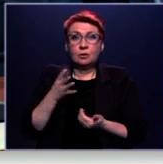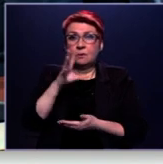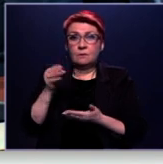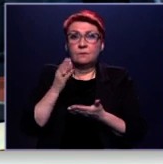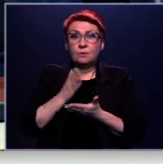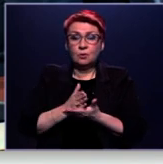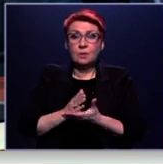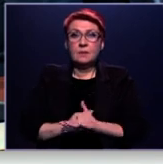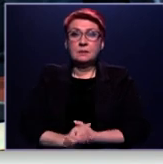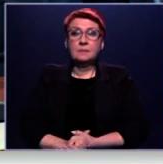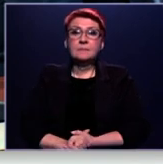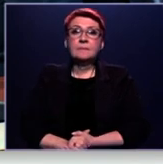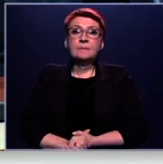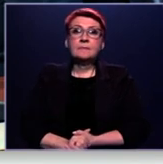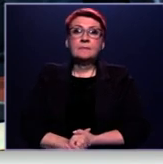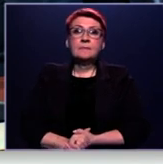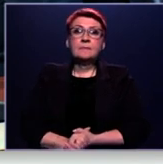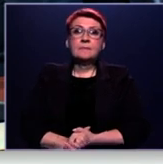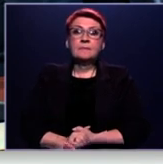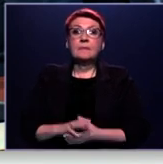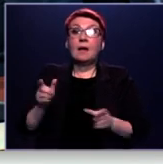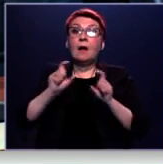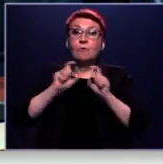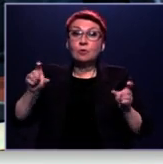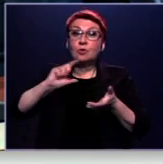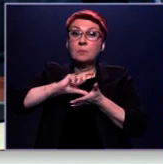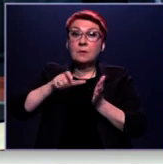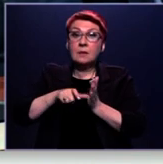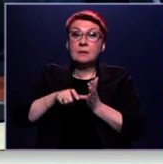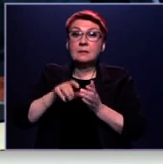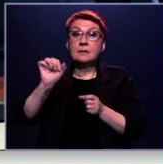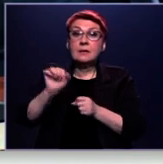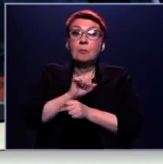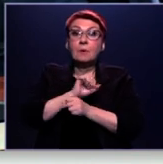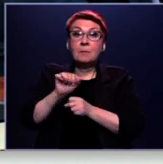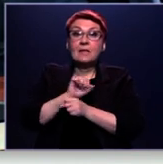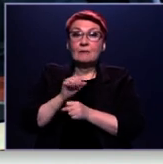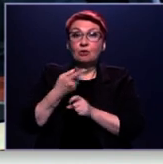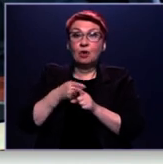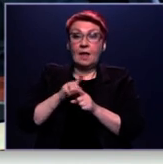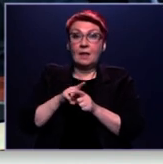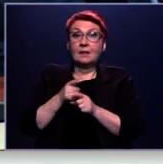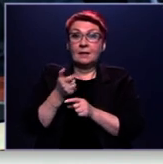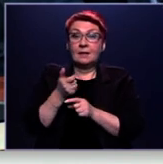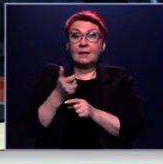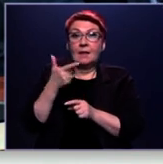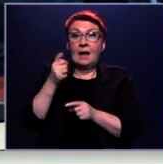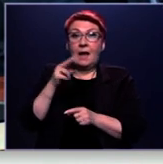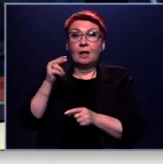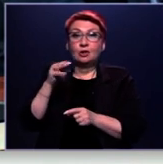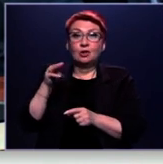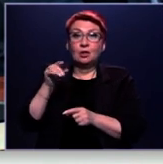Магомедова Багдана в школьном классе победит все эти гаджеты. Потому что